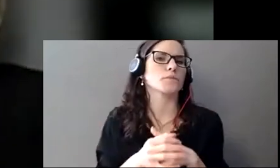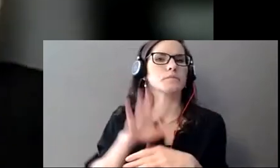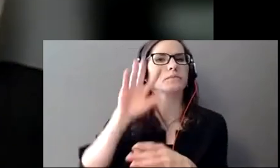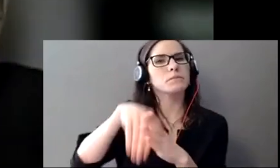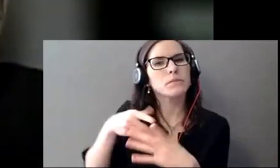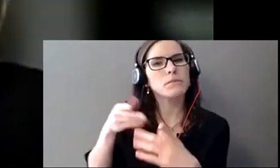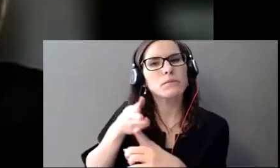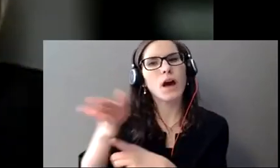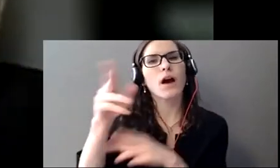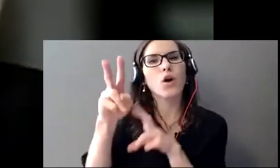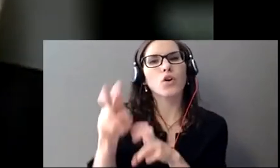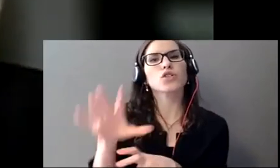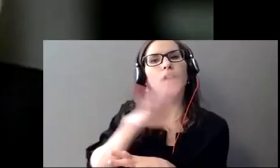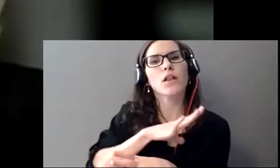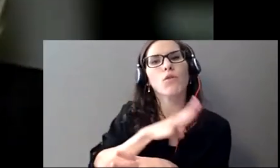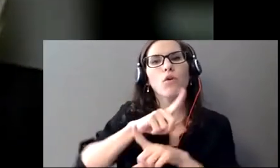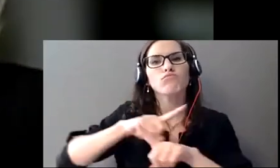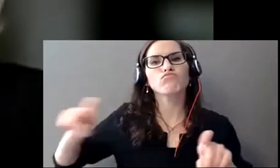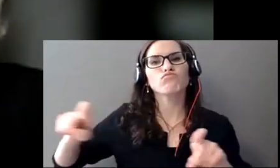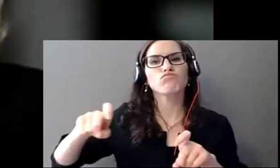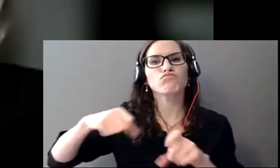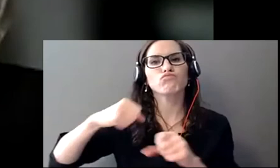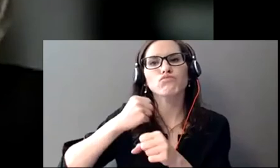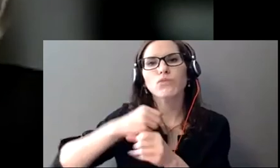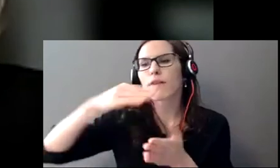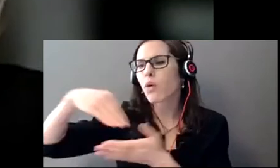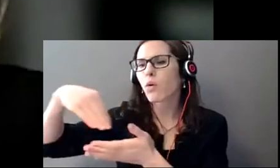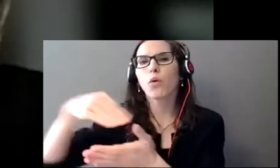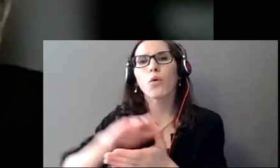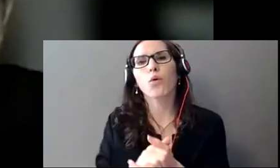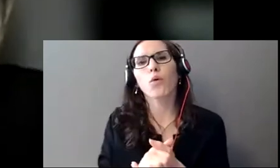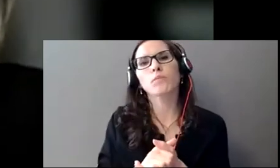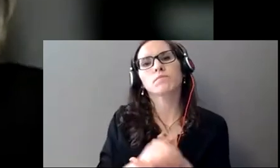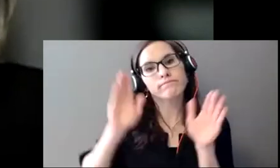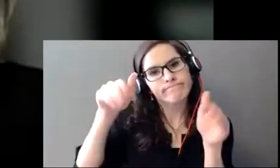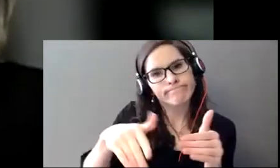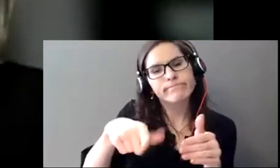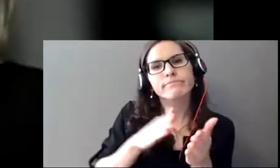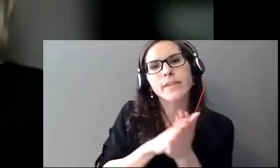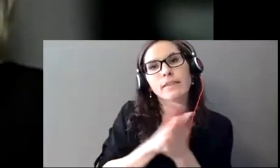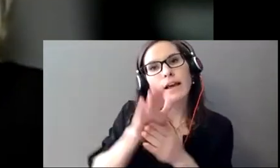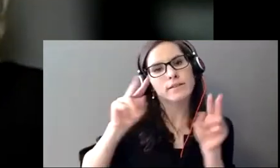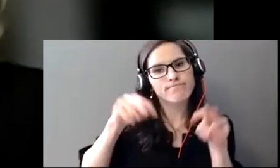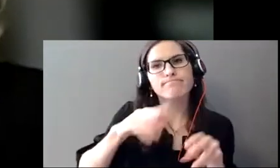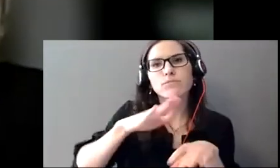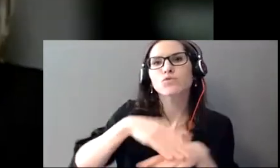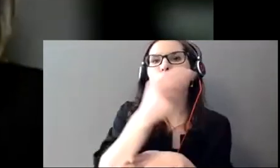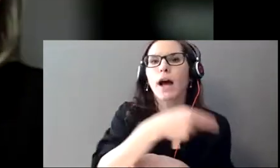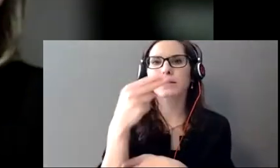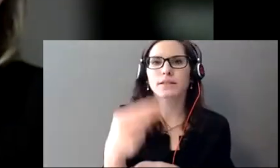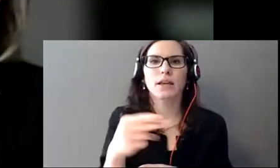des travaux qui s'intéressent au champ du handicap et qui visent à